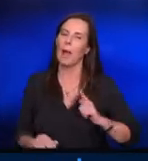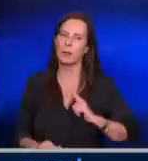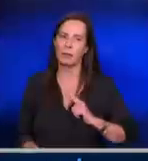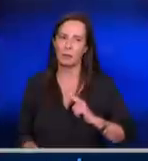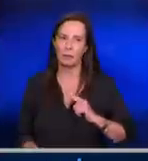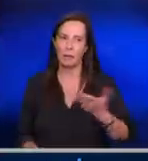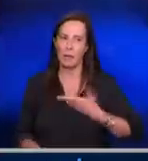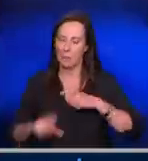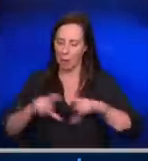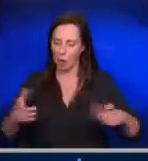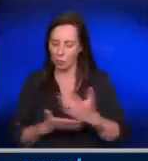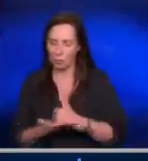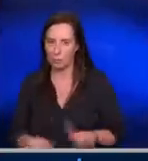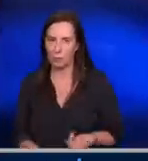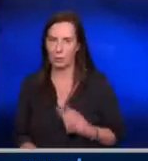הגיע תלוש משכורת הראשון,